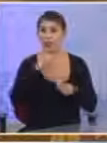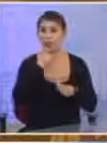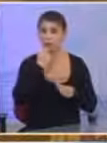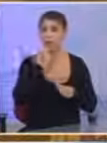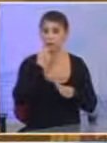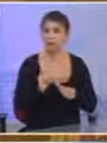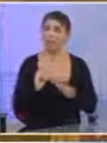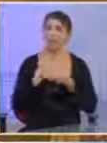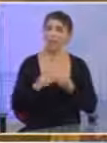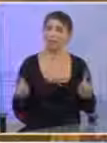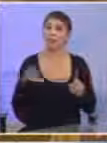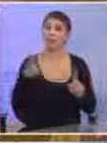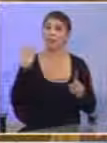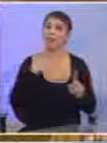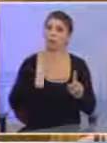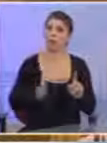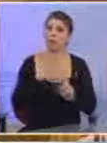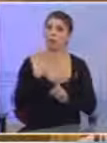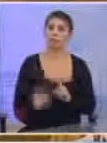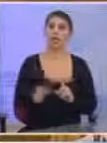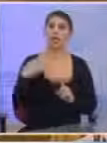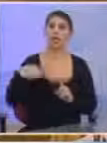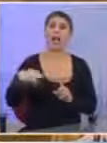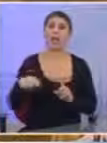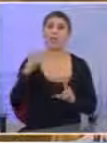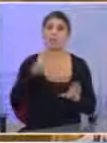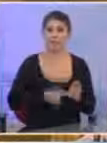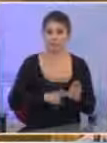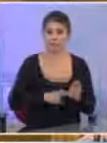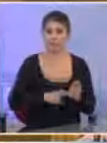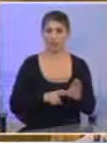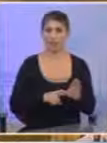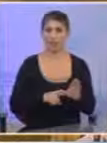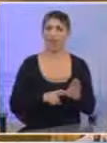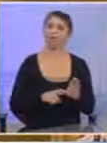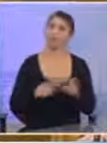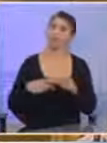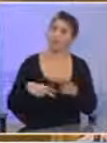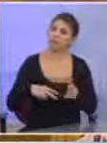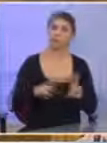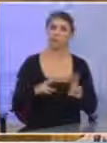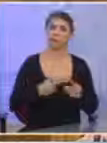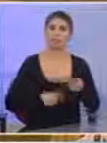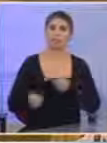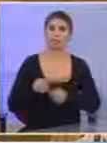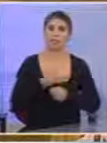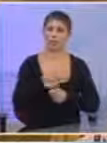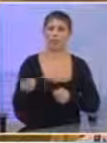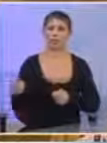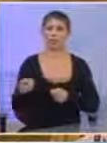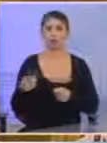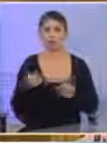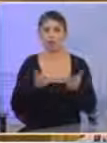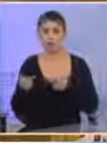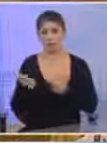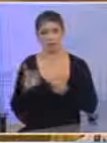γιατί σε διαφορετική περίπτωση θα μπορούσε να οδηγήσει σε αδυναμία της εταιρείας να διεκπαιρεώσει τη διαχείριση των εν λόγω δανείων.